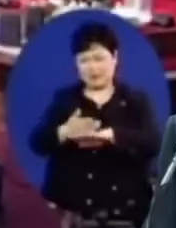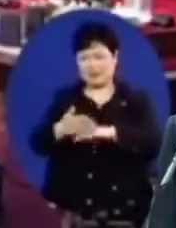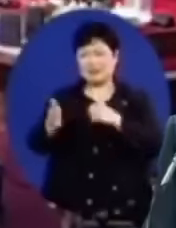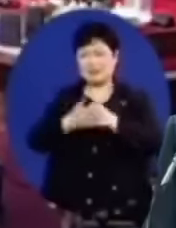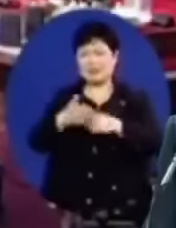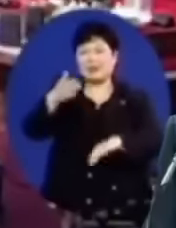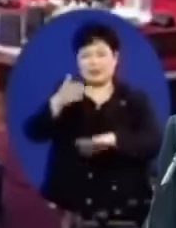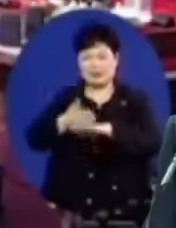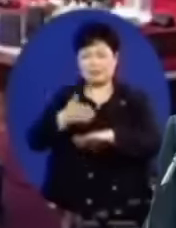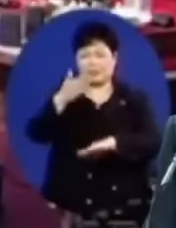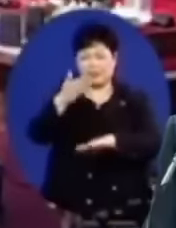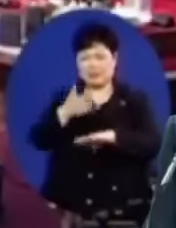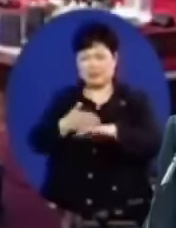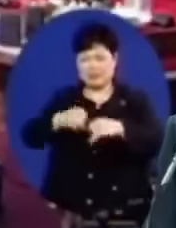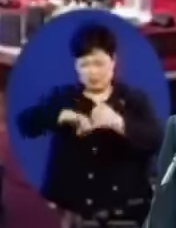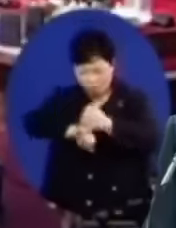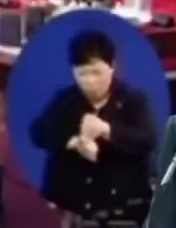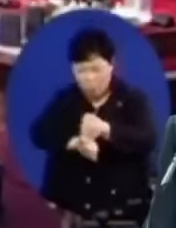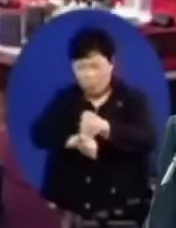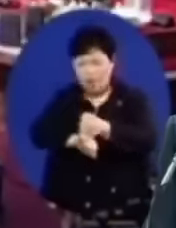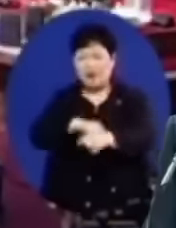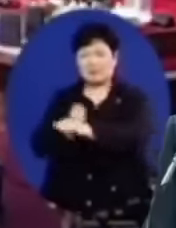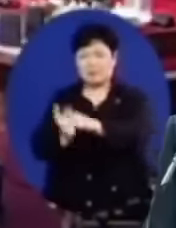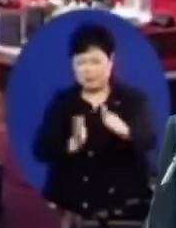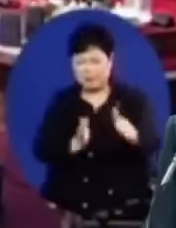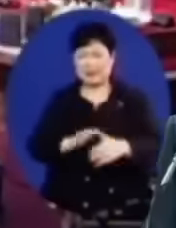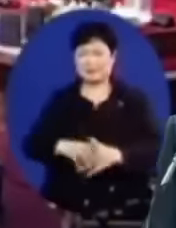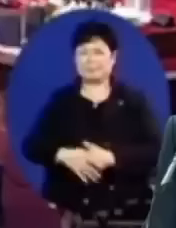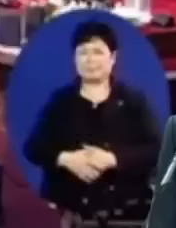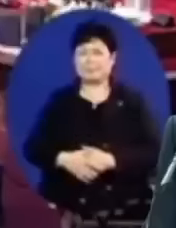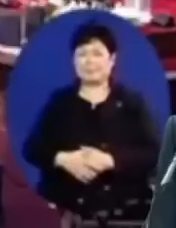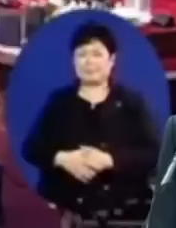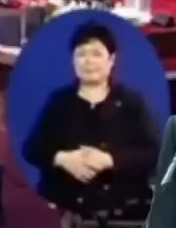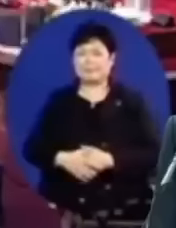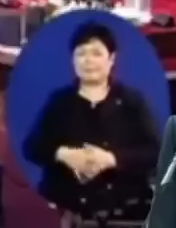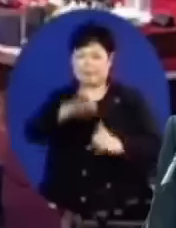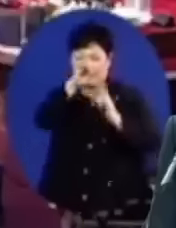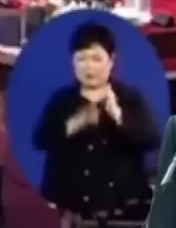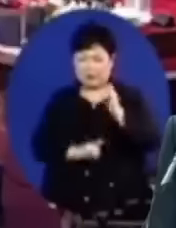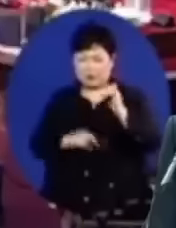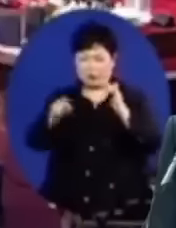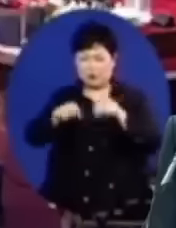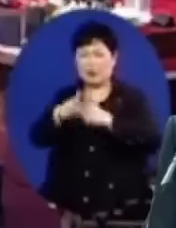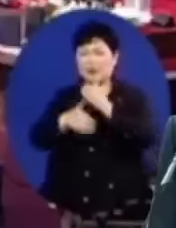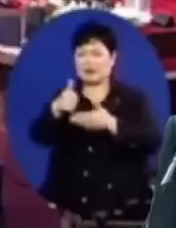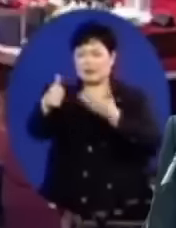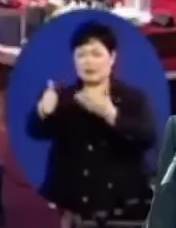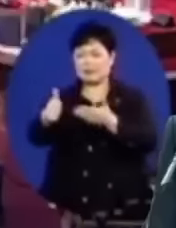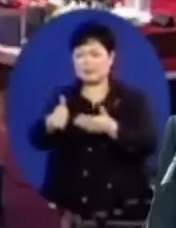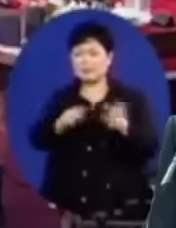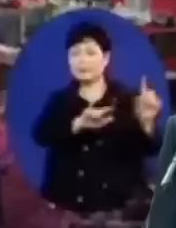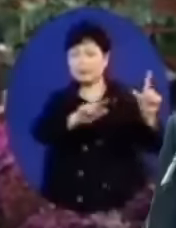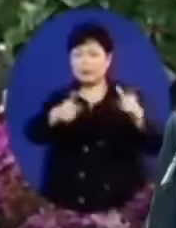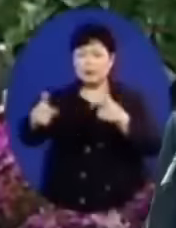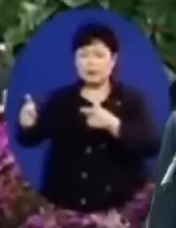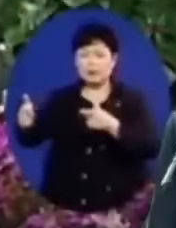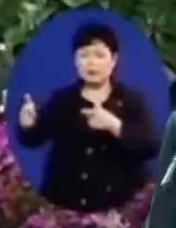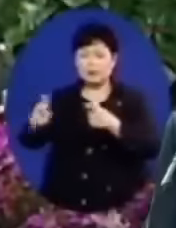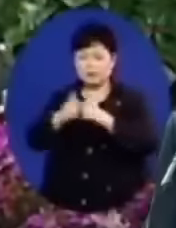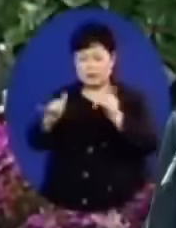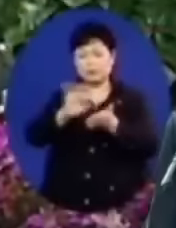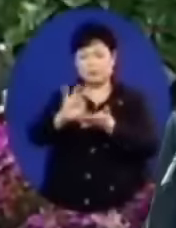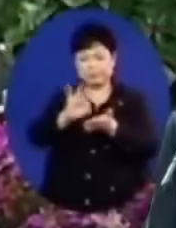감사를 꼭 해야 되는 것입니다. 교회의 역사 속에서 하나님께서는 여러 가지 사람들을